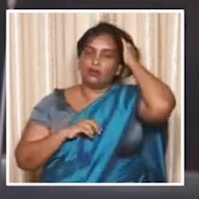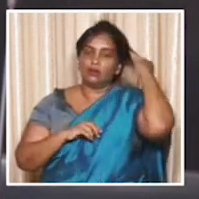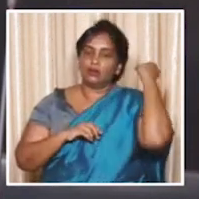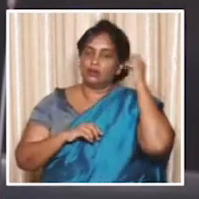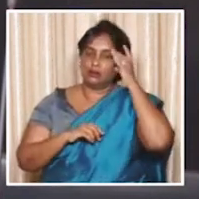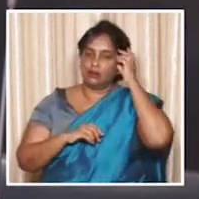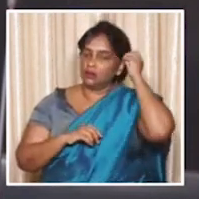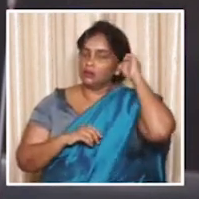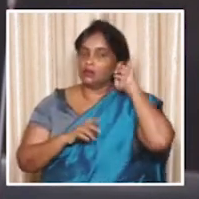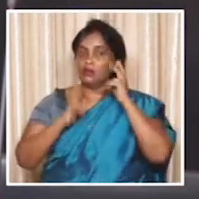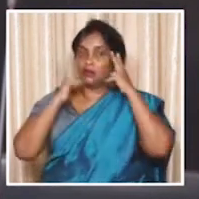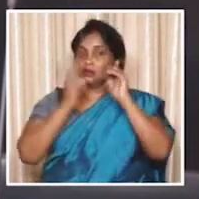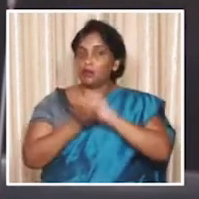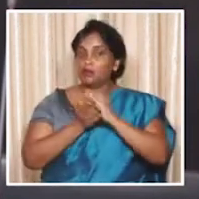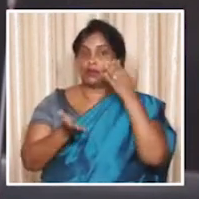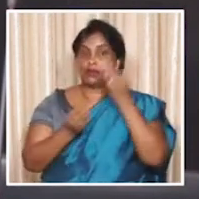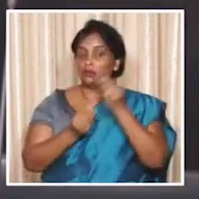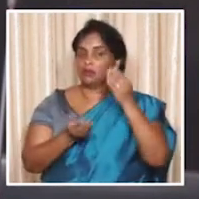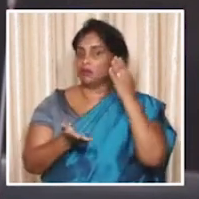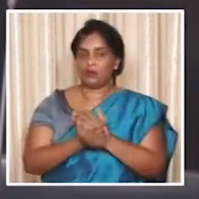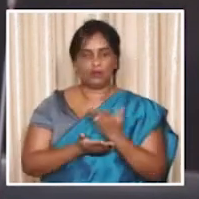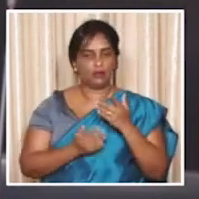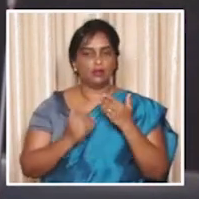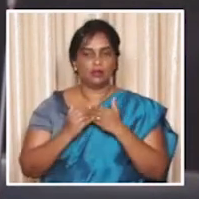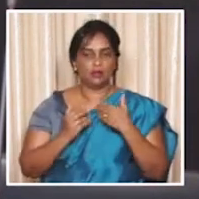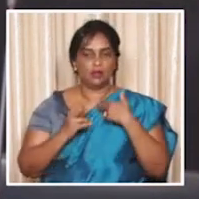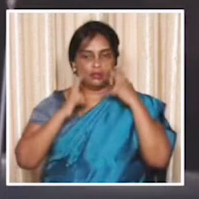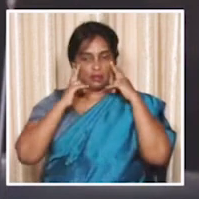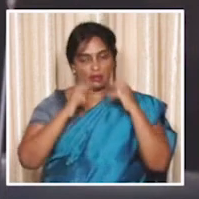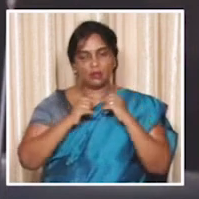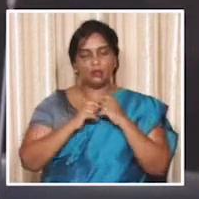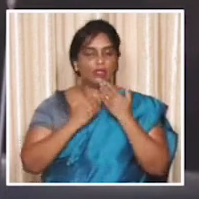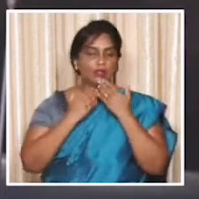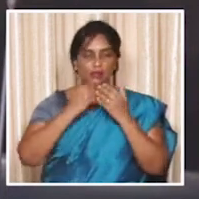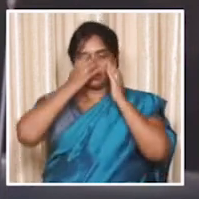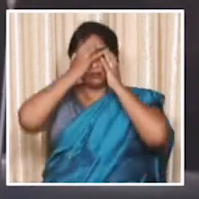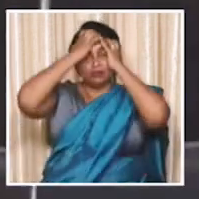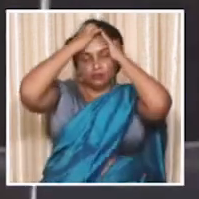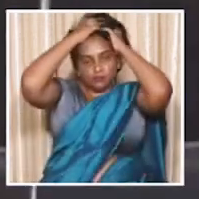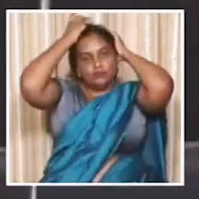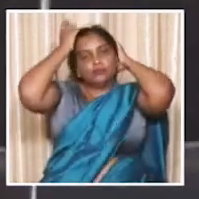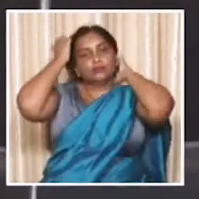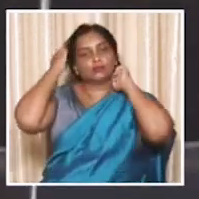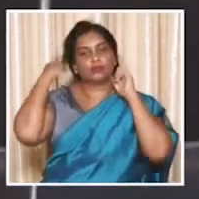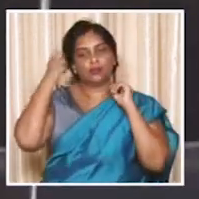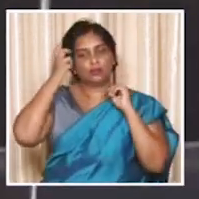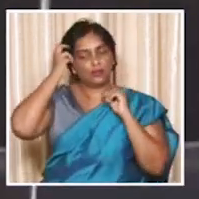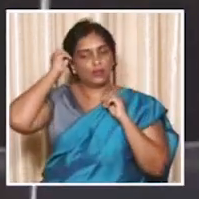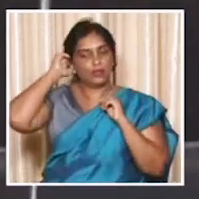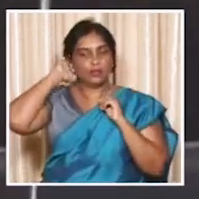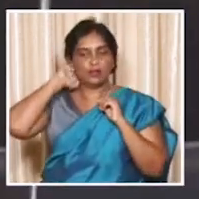සෞදි ෆන්ඩ් එකෙන් හම්බු වෙච්ච මුදල් කිසිවක් නතර කළේ නැහැ. ඒ පිළිබඳව අපි සෞදියට ස්තුතිවන්ත වෙනවා. බොහොම ස්තුතියි. අනිත් එක